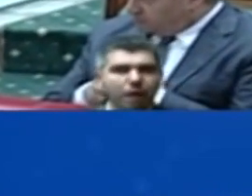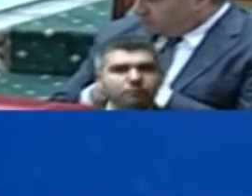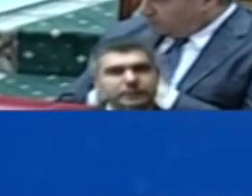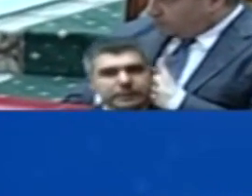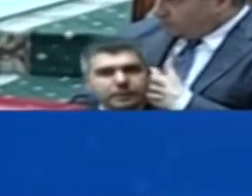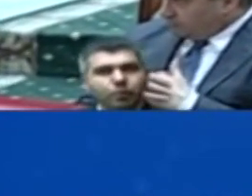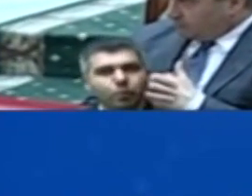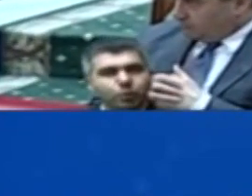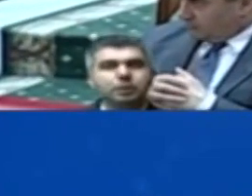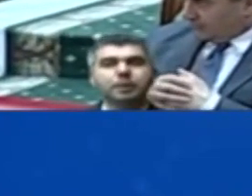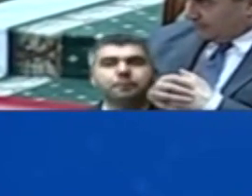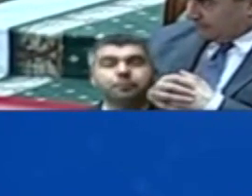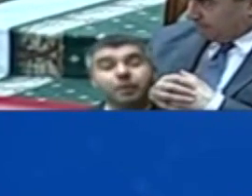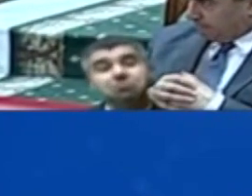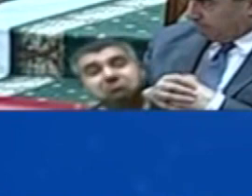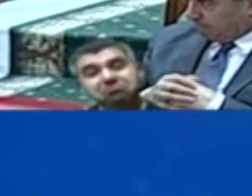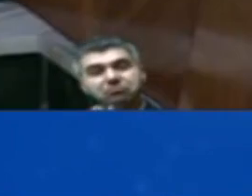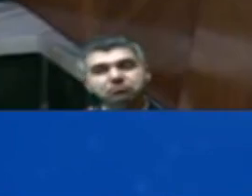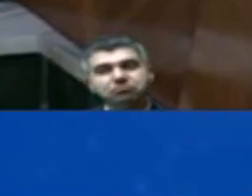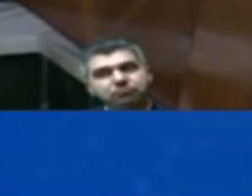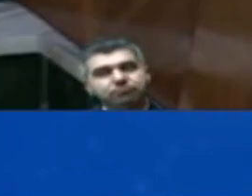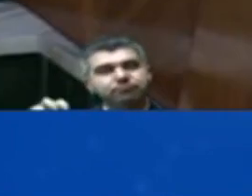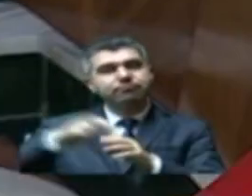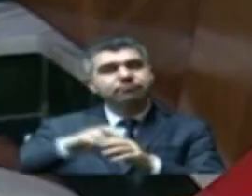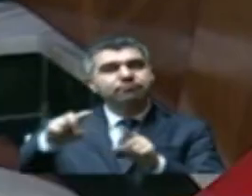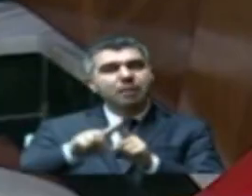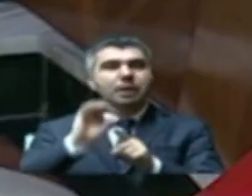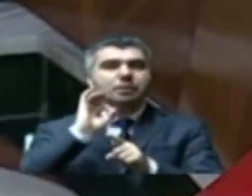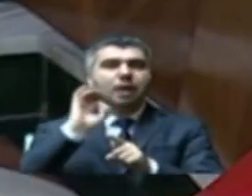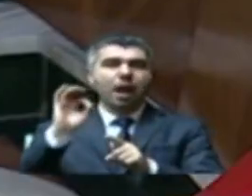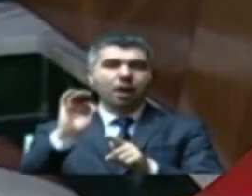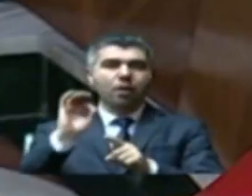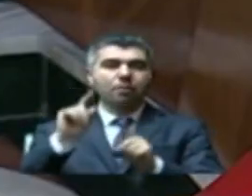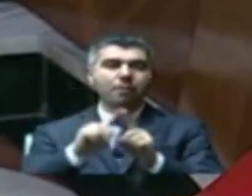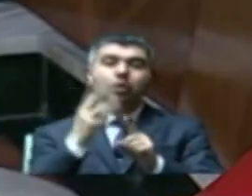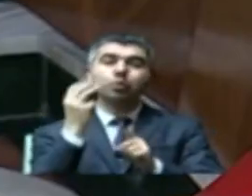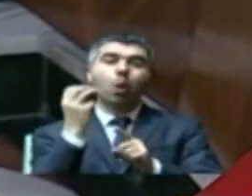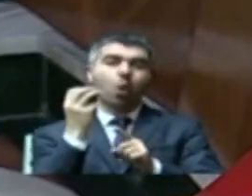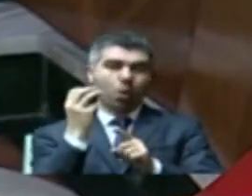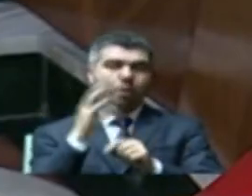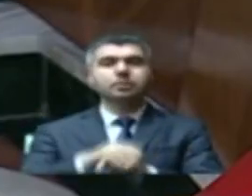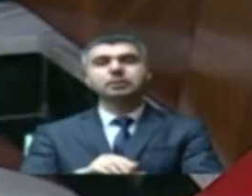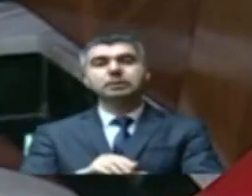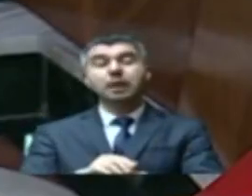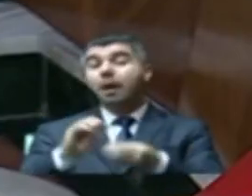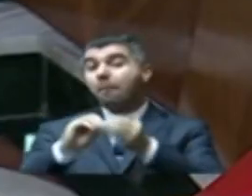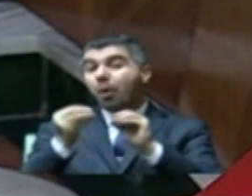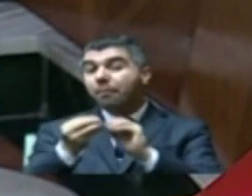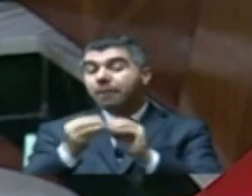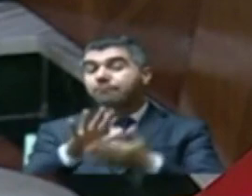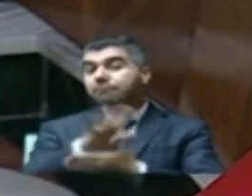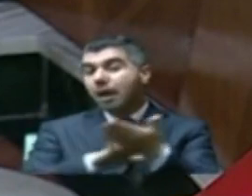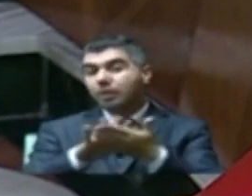المسارات، والا رخصه اللي تديك وتجيبك ان لي روتور فقط، واللي تتكون محدوده في 3 شهور. الاشكال الذي حصل